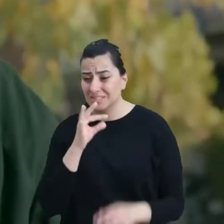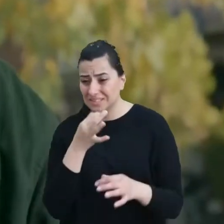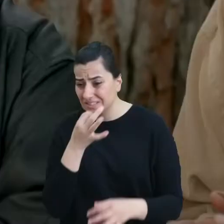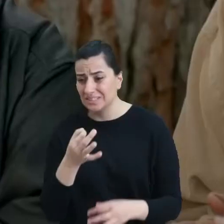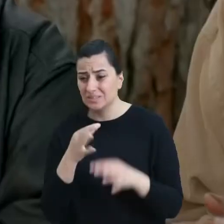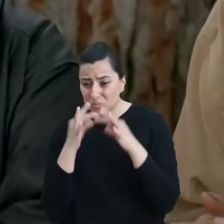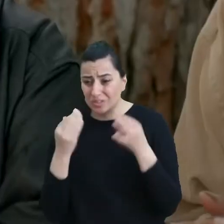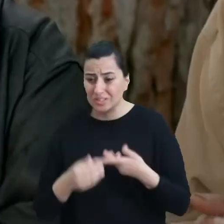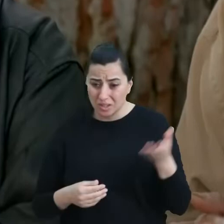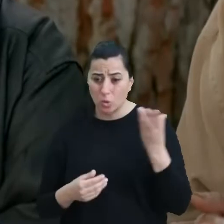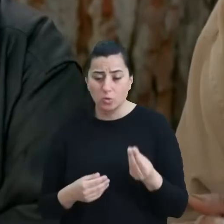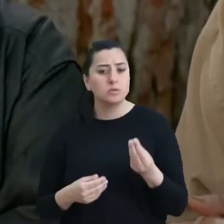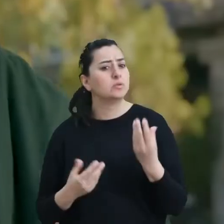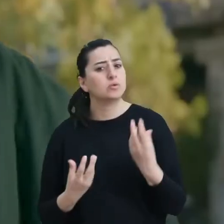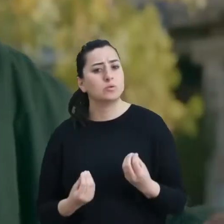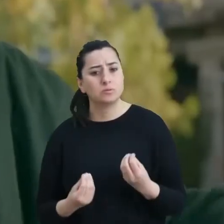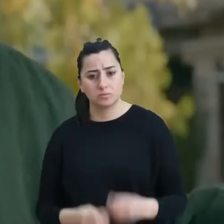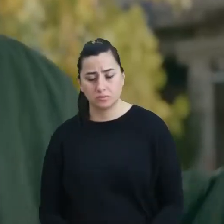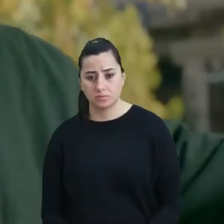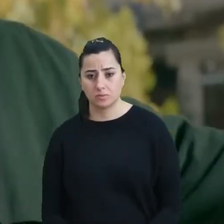etsen diyorum ben. Hayırdır, ne oldu Cemil?